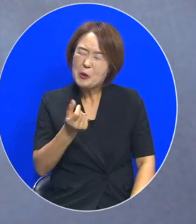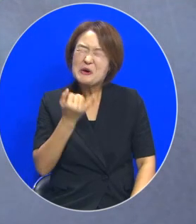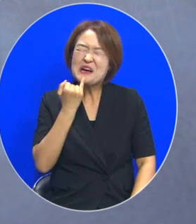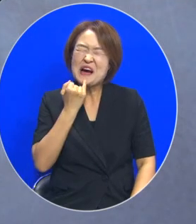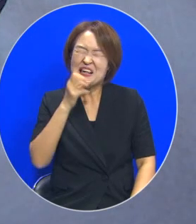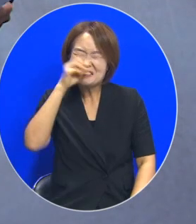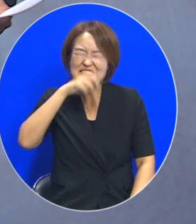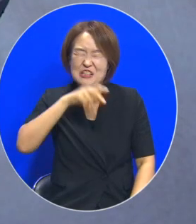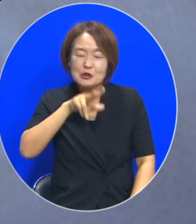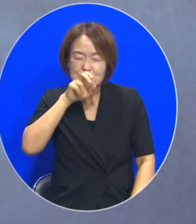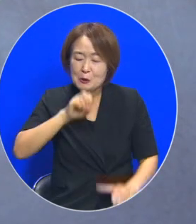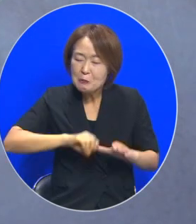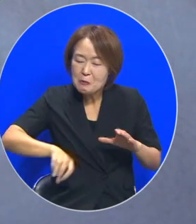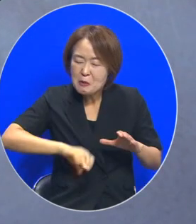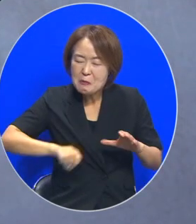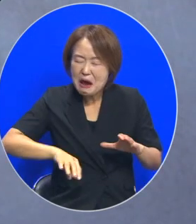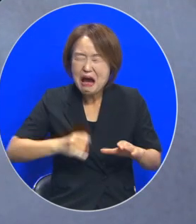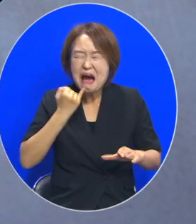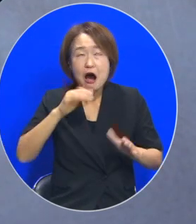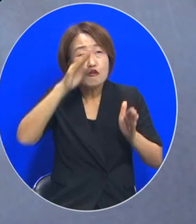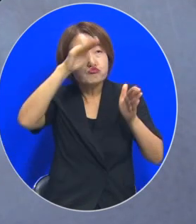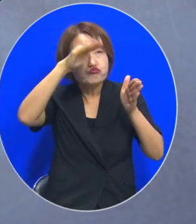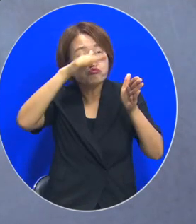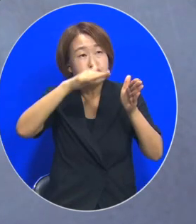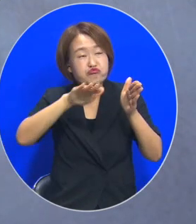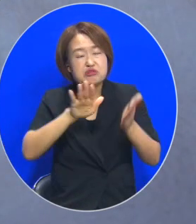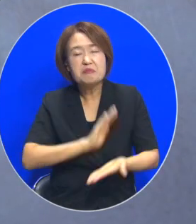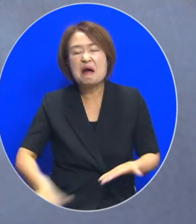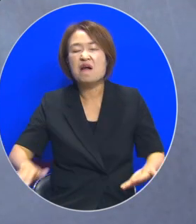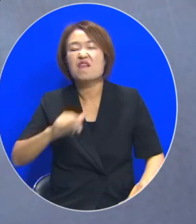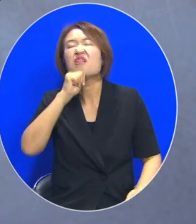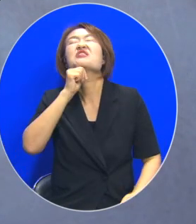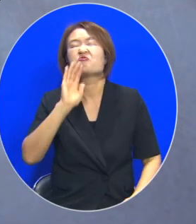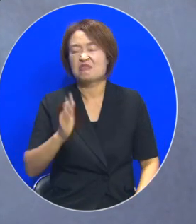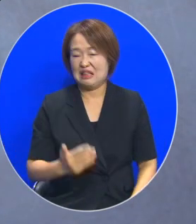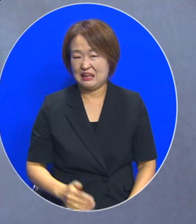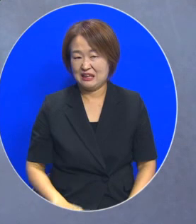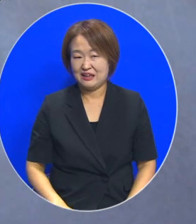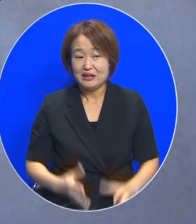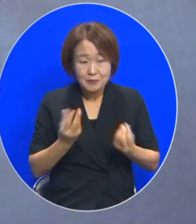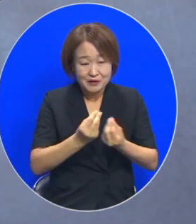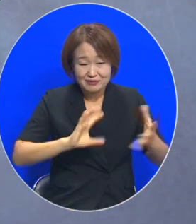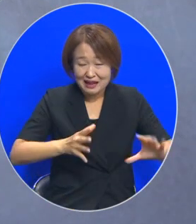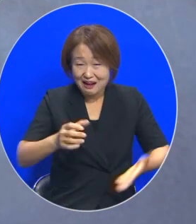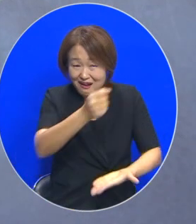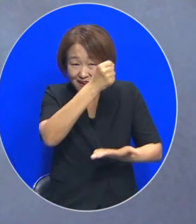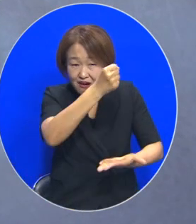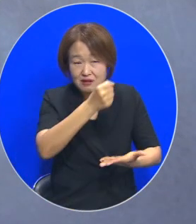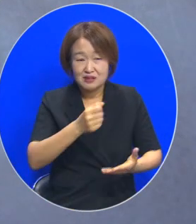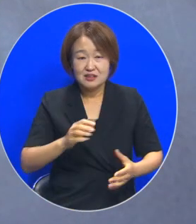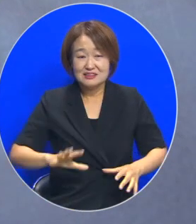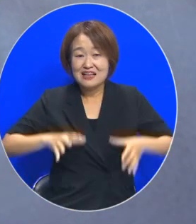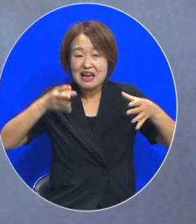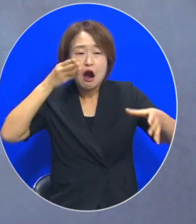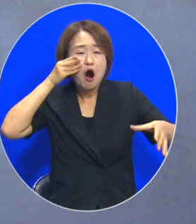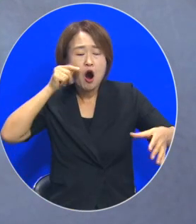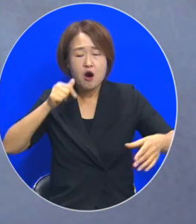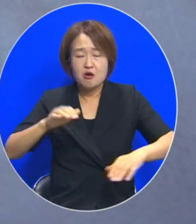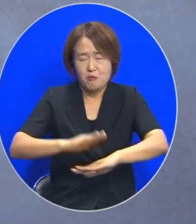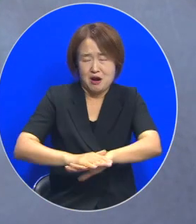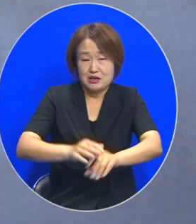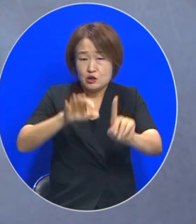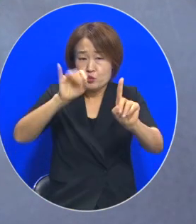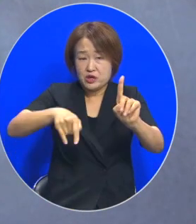결국 곳간 전체가 거덜나는 지경에 이른다는 건데요 나라 살림을 예로 들라 치면 세계 원유 매장량